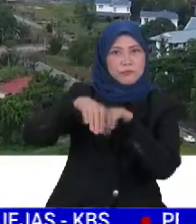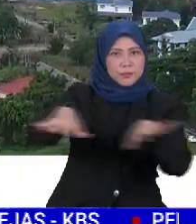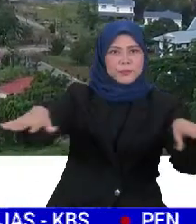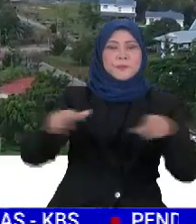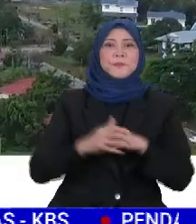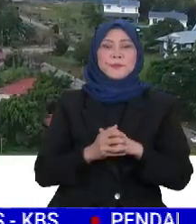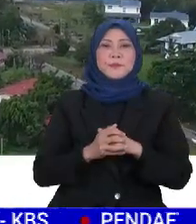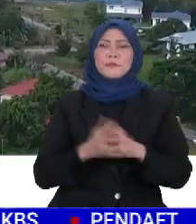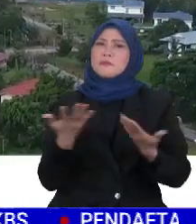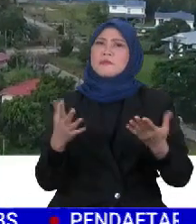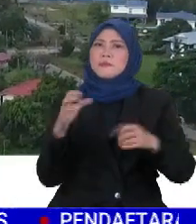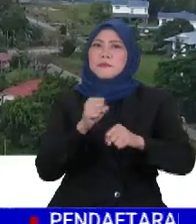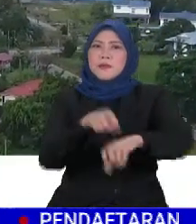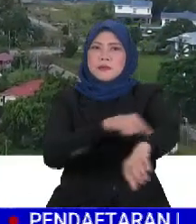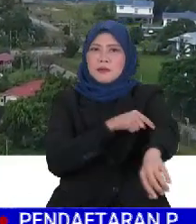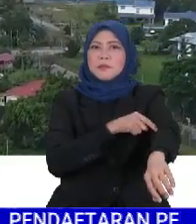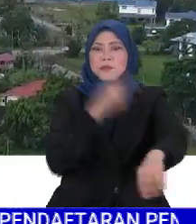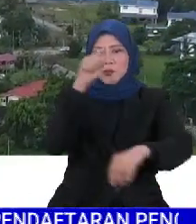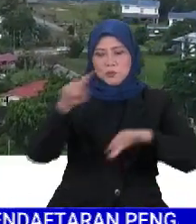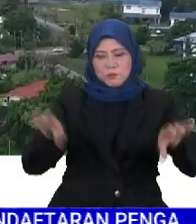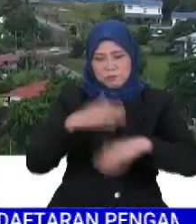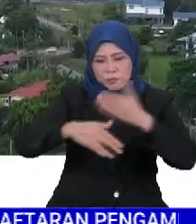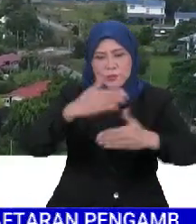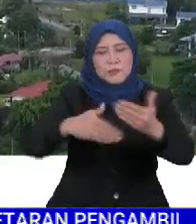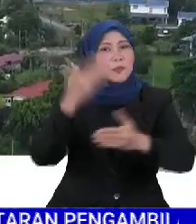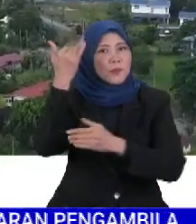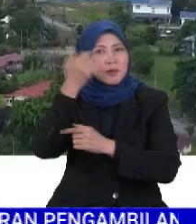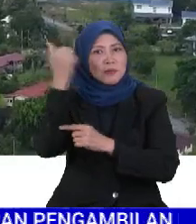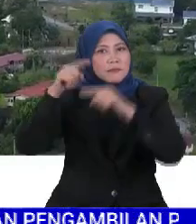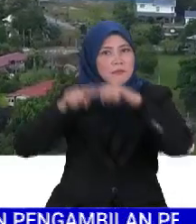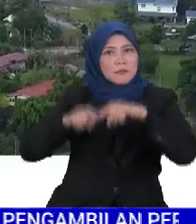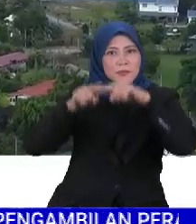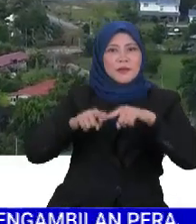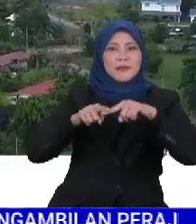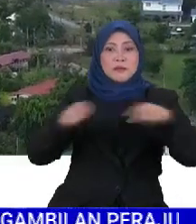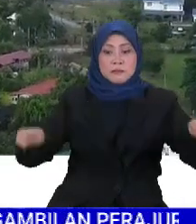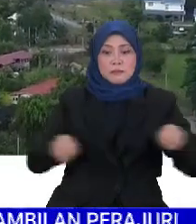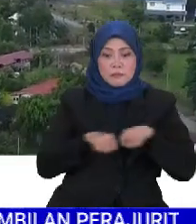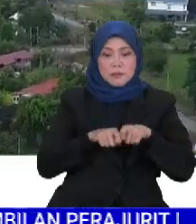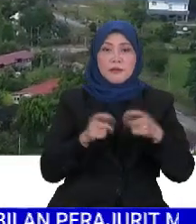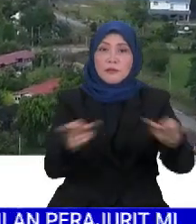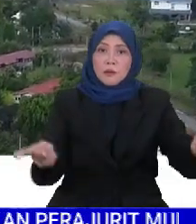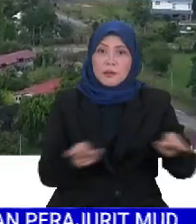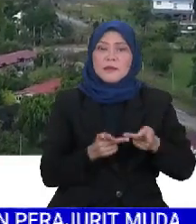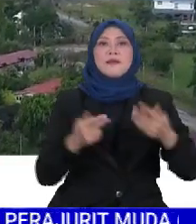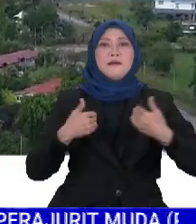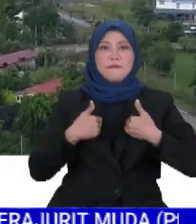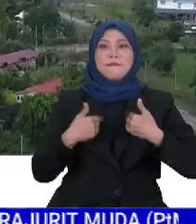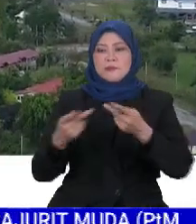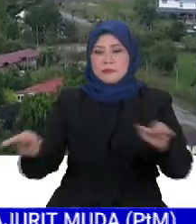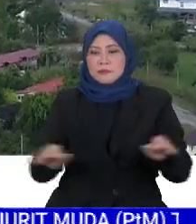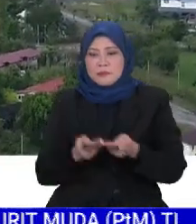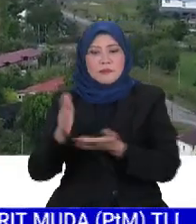internet memerlukan tempoh yang panjang untuk dilaksanakan kerana ia bergantung kepada sesuatu kawasan ekoran. Terdapat beberapa